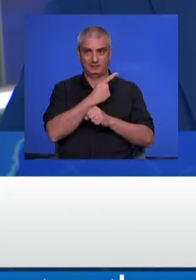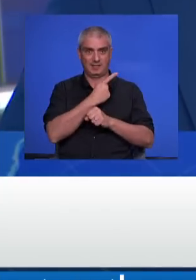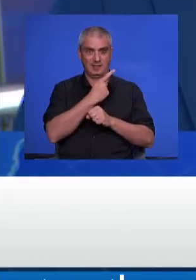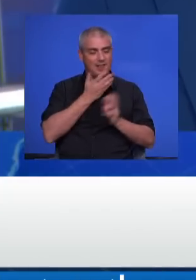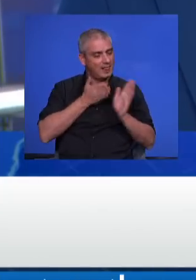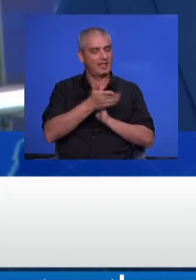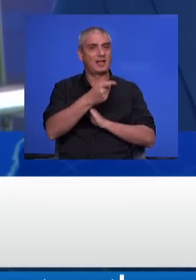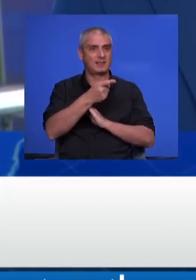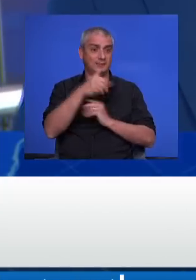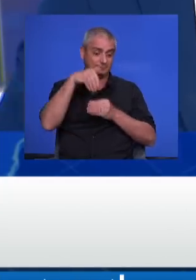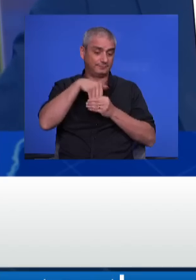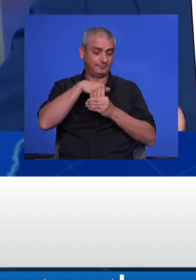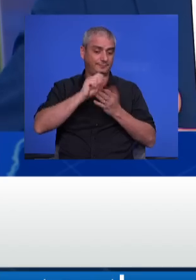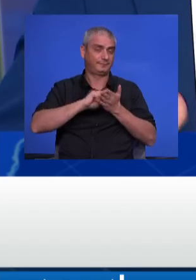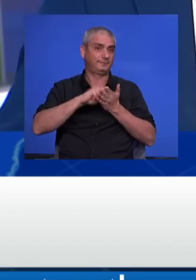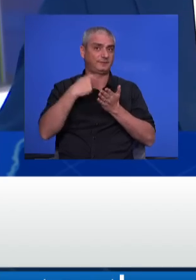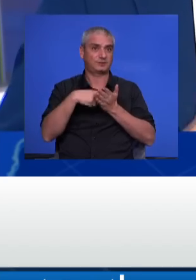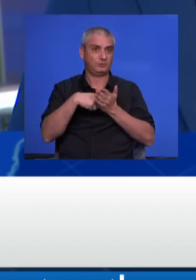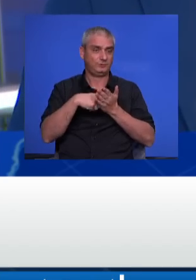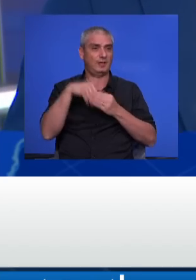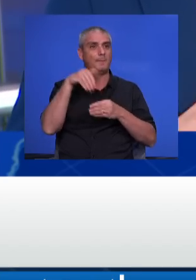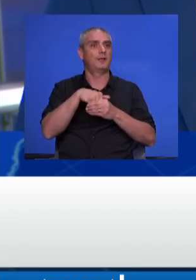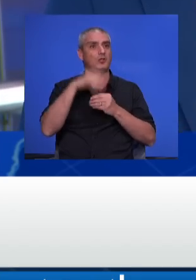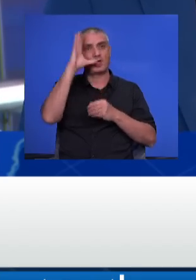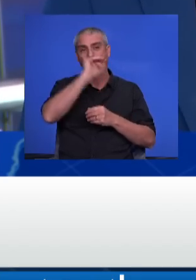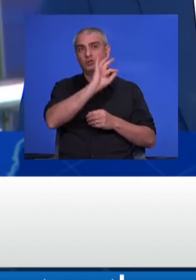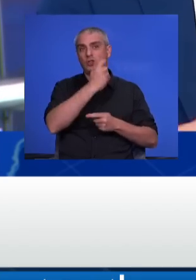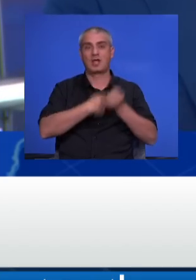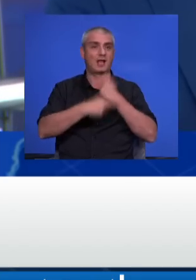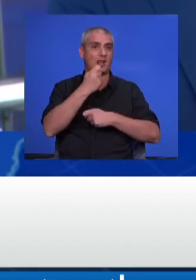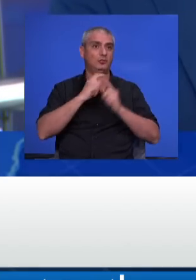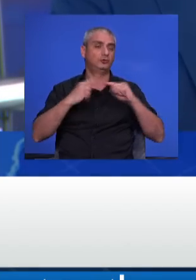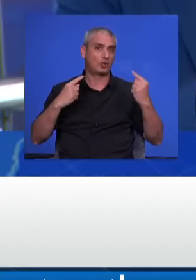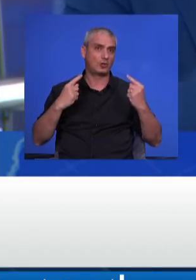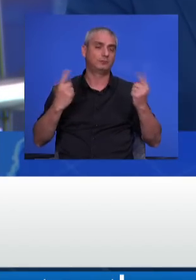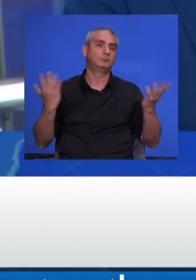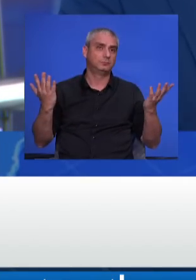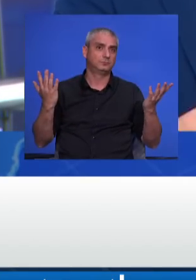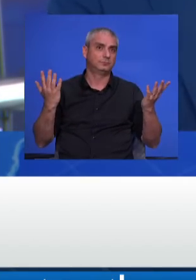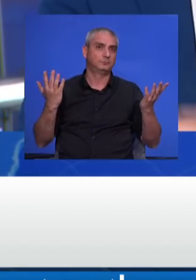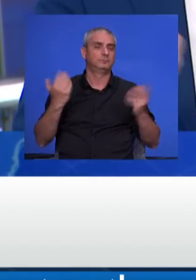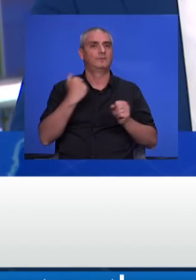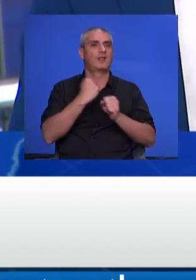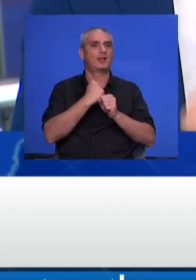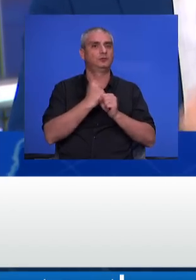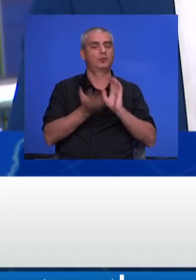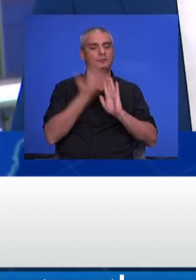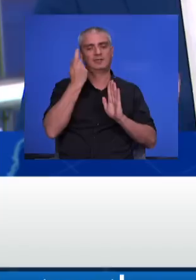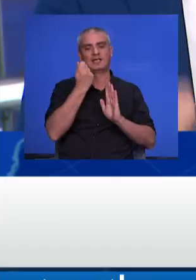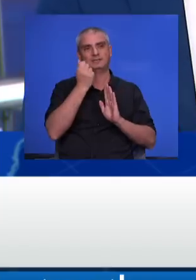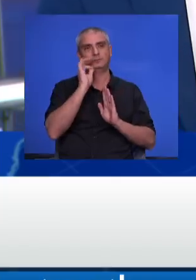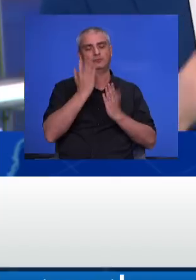שם בתוך משרד האוצר, בתוך האג'נדות הכלכליות השונות, ובעצם להוציא כסף לטובת